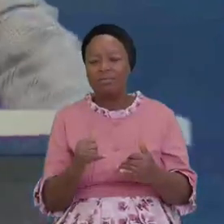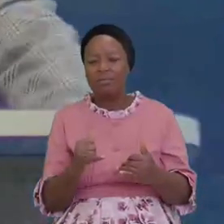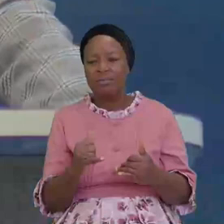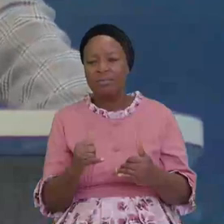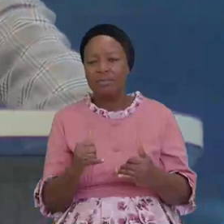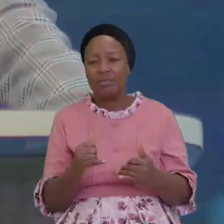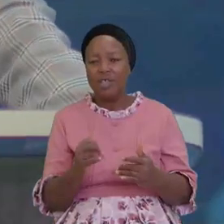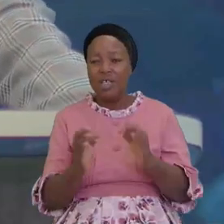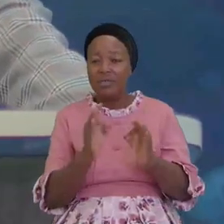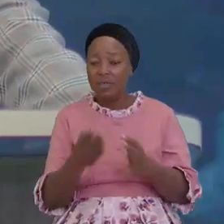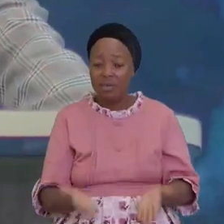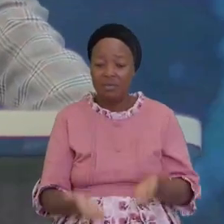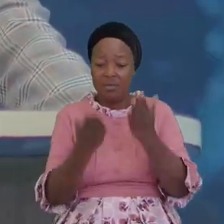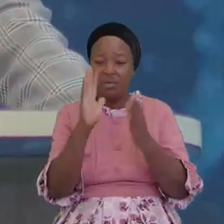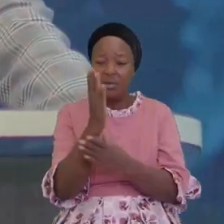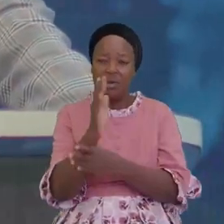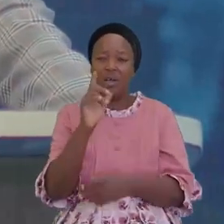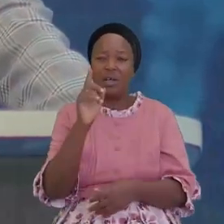Je viens pour ce salut maintenant.